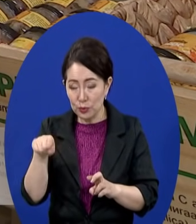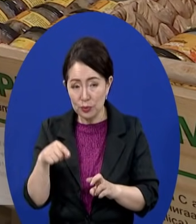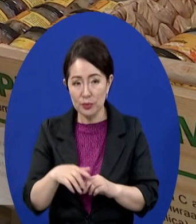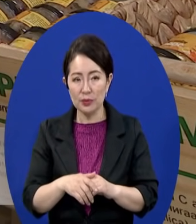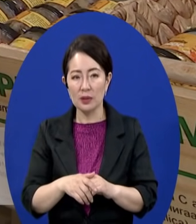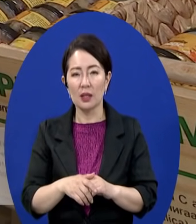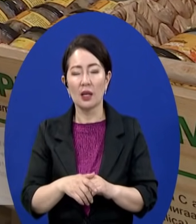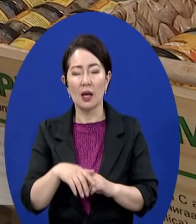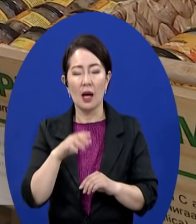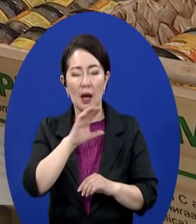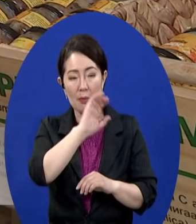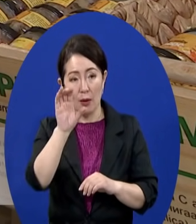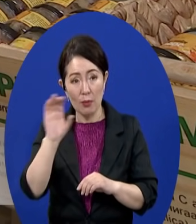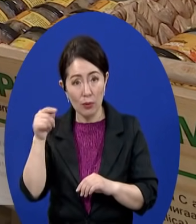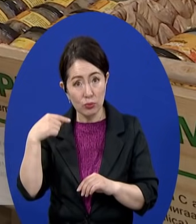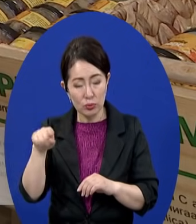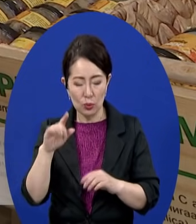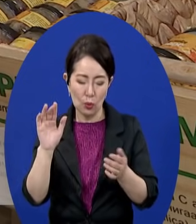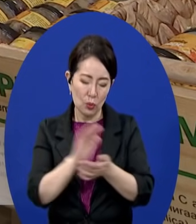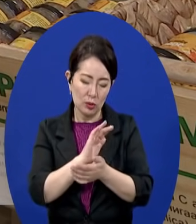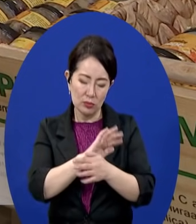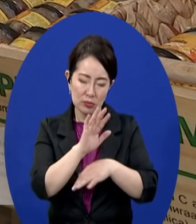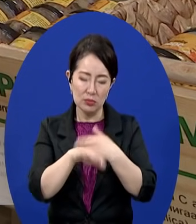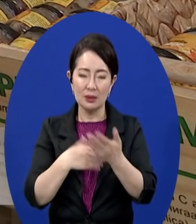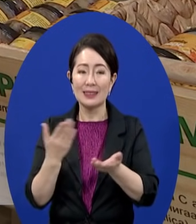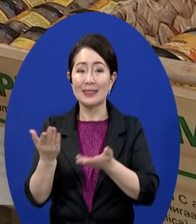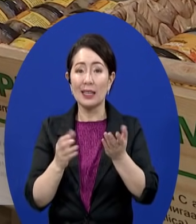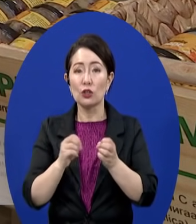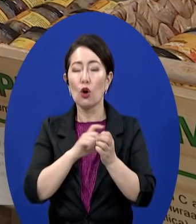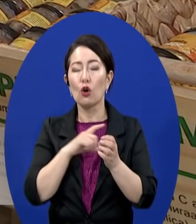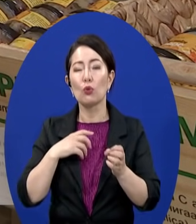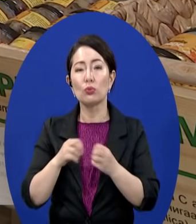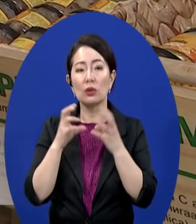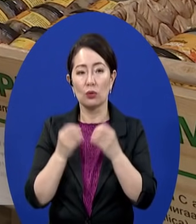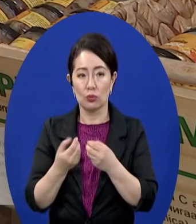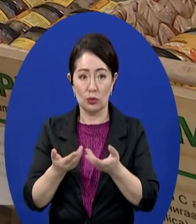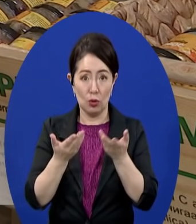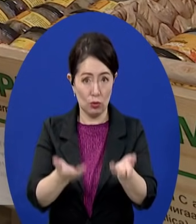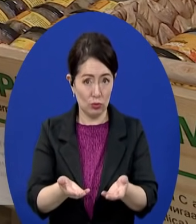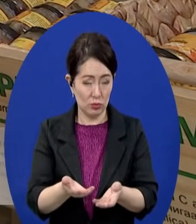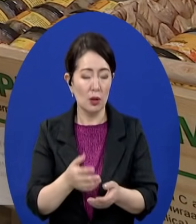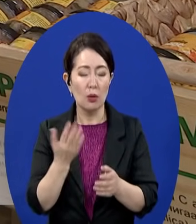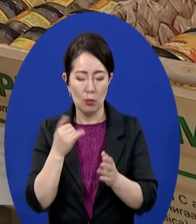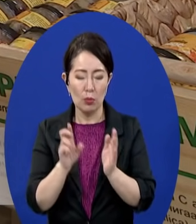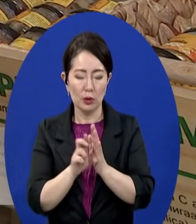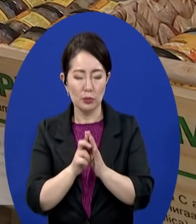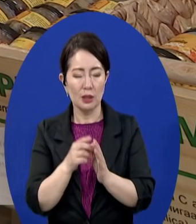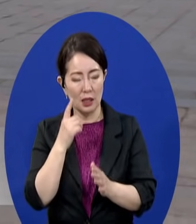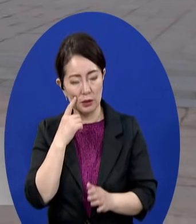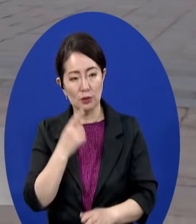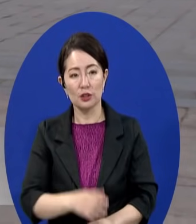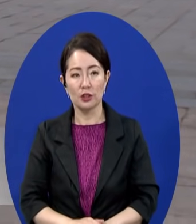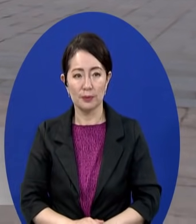болохоор аж ахуй нэгжүүд маань болохоор маш хурдан одоо зах зээл бүтээтгүүнээ гаргах тийм одоо боломжинд бүрдэх юм болов уу гэж бодож